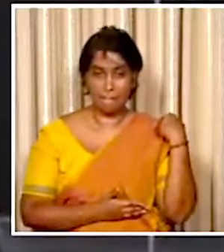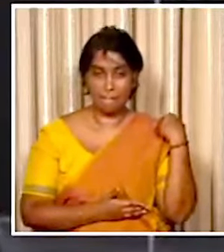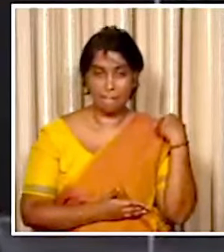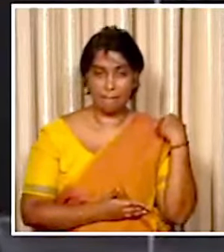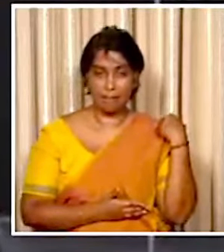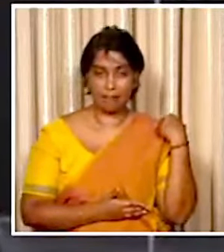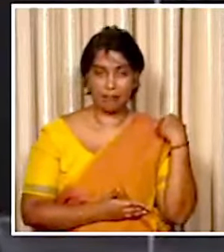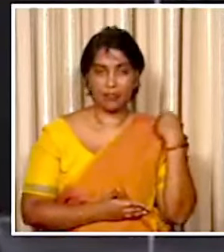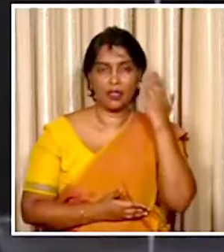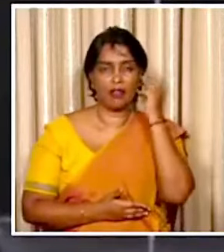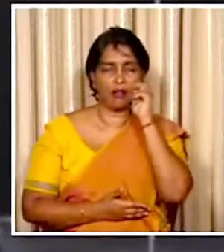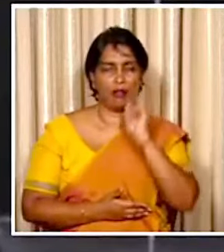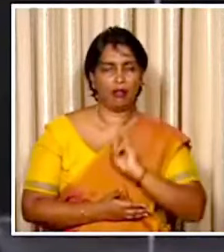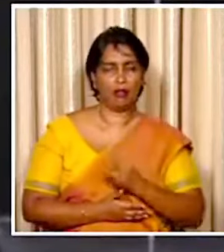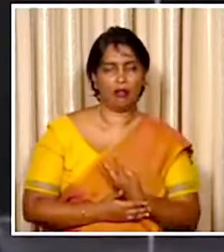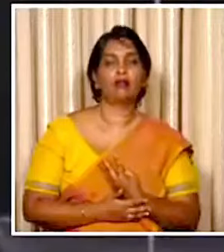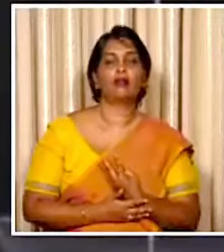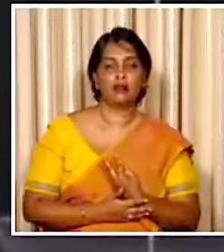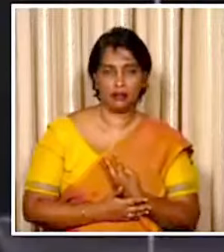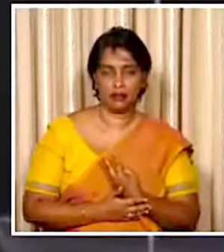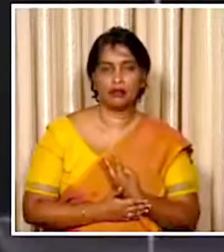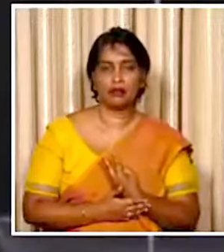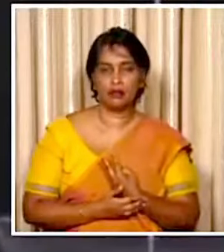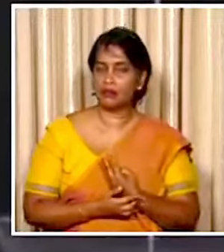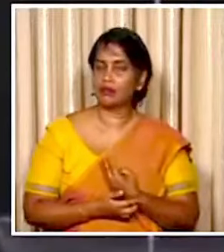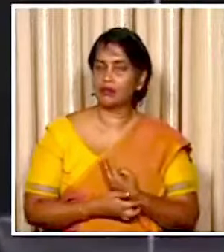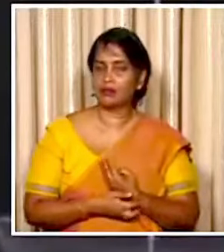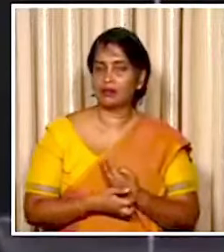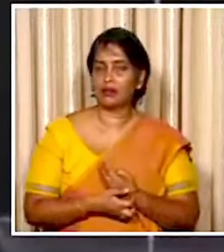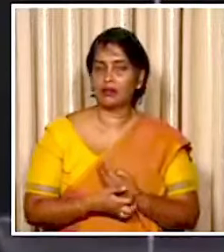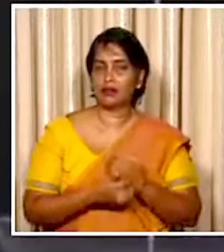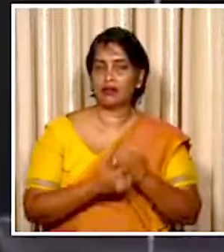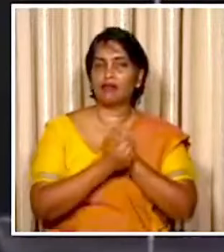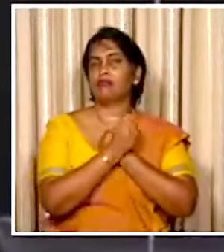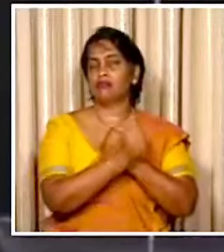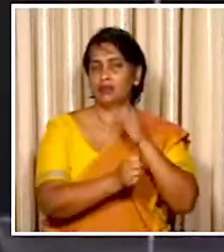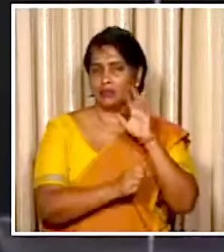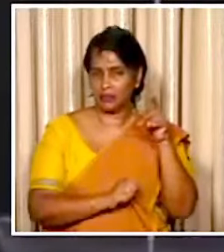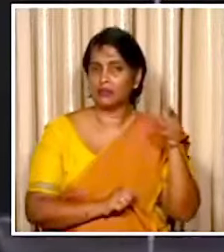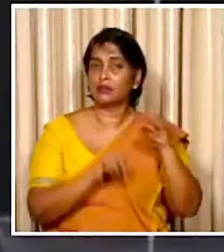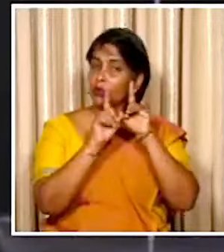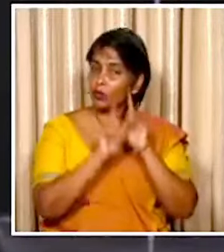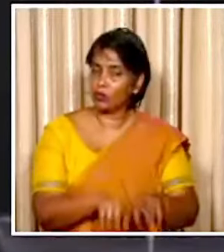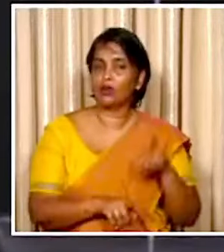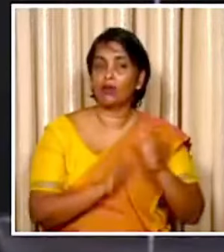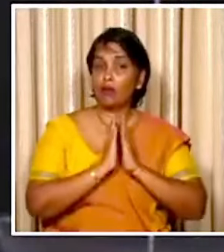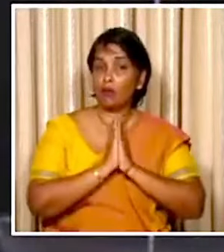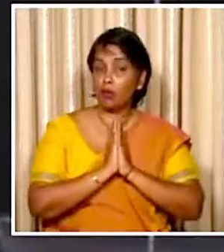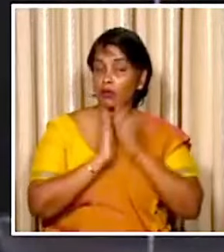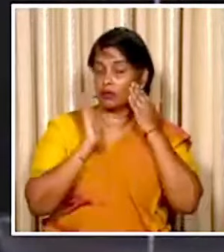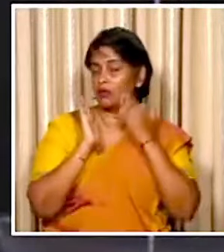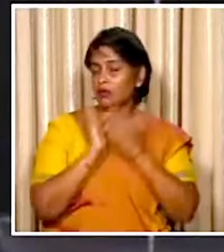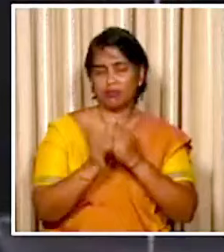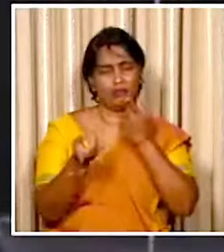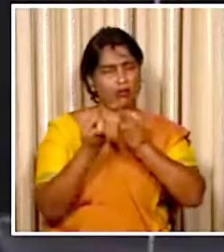මොකද ලිංග විපර්යාසයක් වෙලා ඔය සංකපිට්ටි විහාරෙද කොහෙද හිර කරලා තිබ්බයි කියලා. ඉතින් මේ වගේ මේ බෞද්ධ ධර්මයේ විකෘති